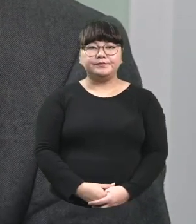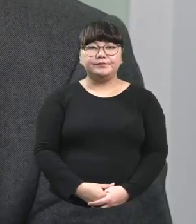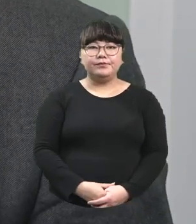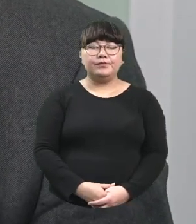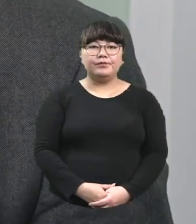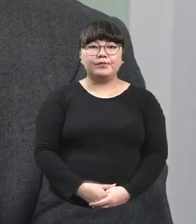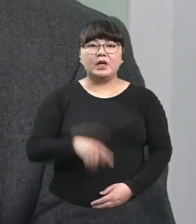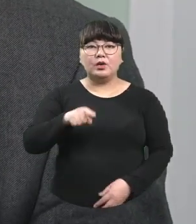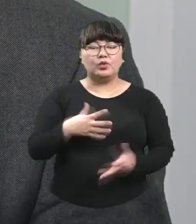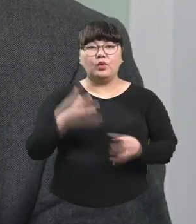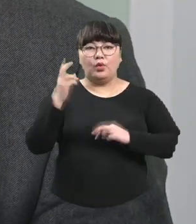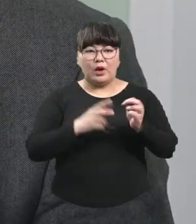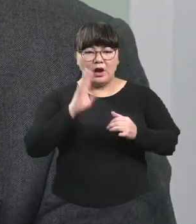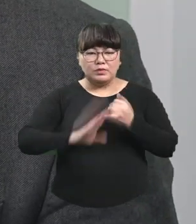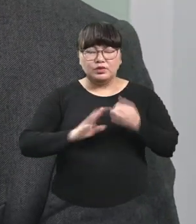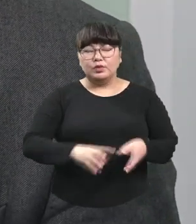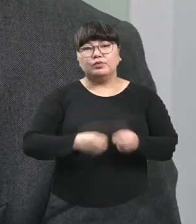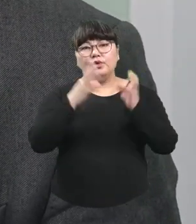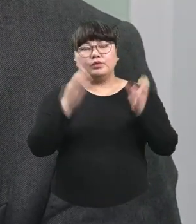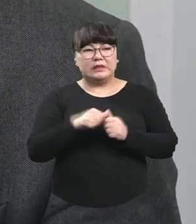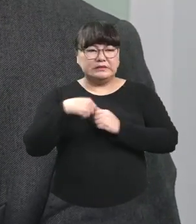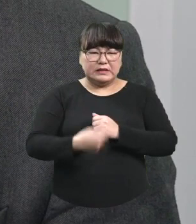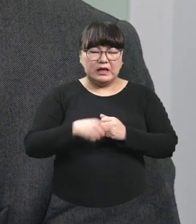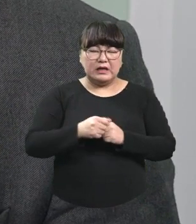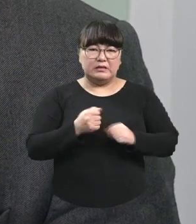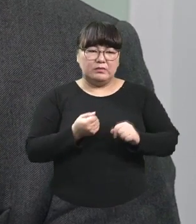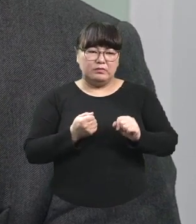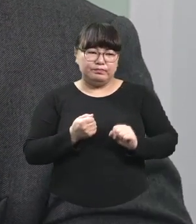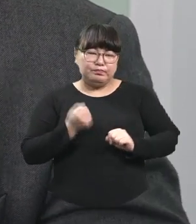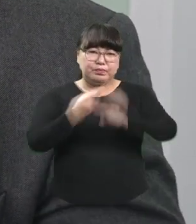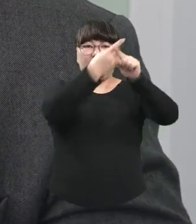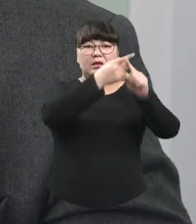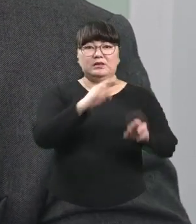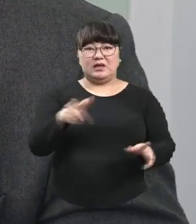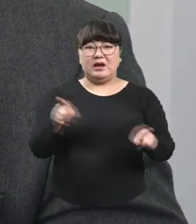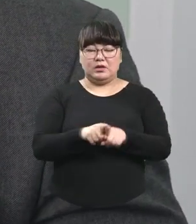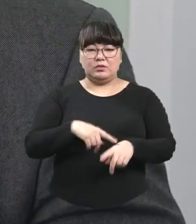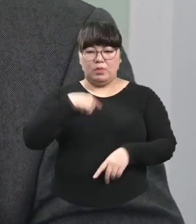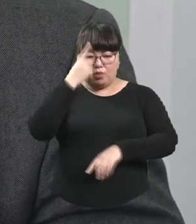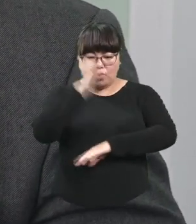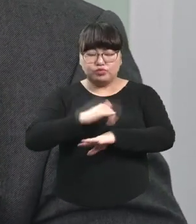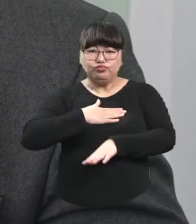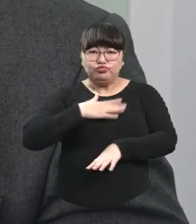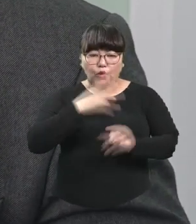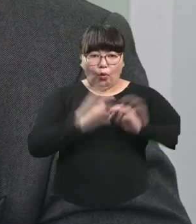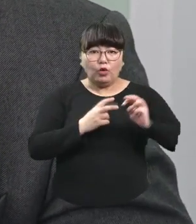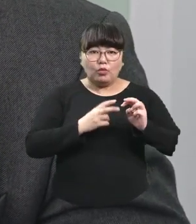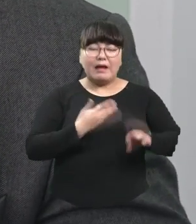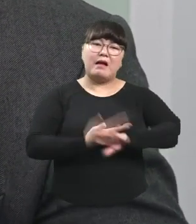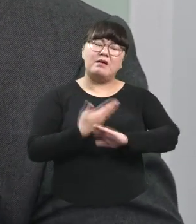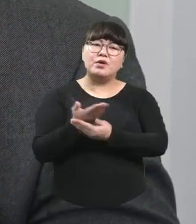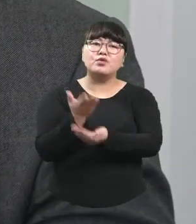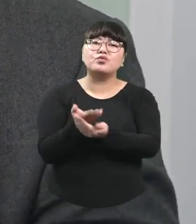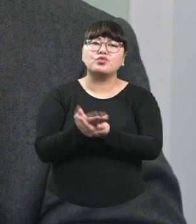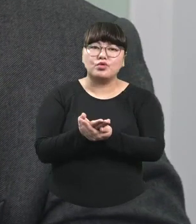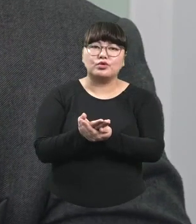өөрөө тухайн одоо үйлдвэрлэл эцсийн бүтээгдэхүүнээр одоо зардал бол шингэн гэсэн үг. Үндэсний үйлдвэрлэлийг хамгаалж өгөөч тийм ээ. Тодорхой хугацаанд ядаж